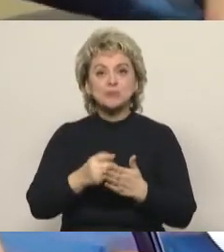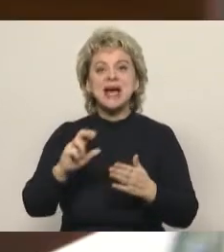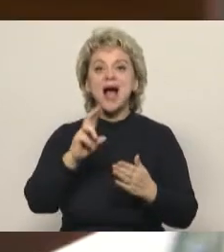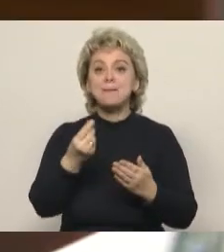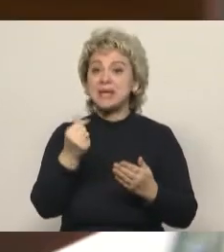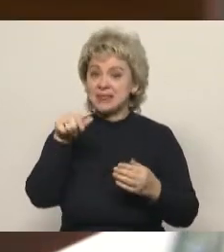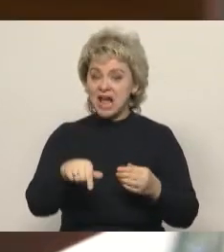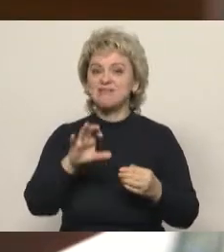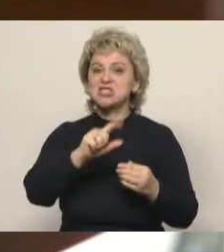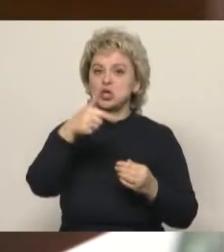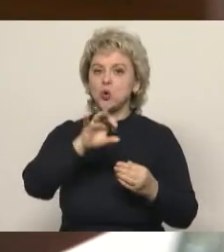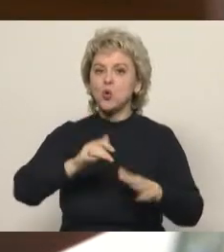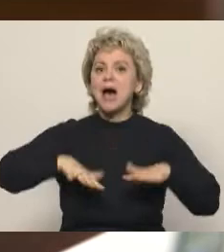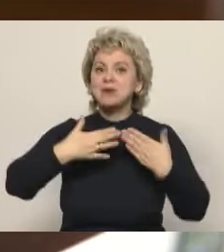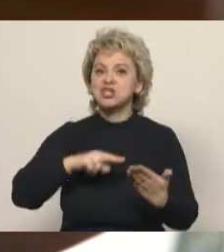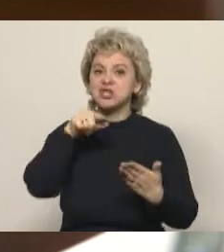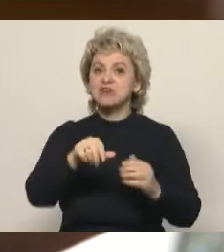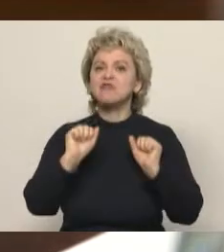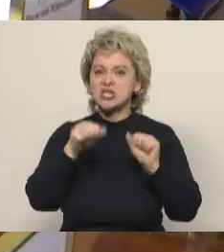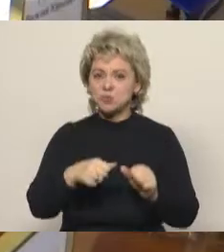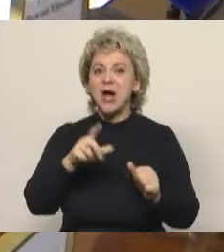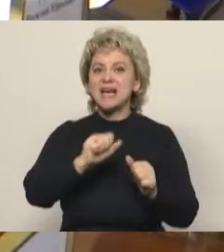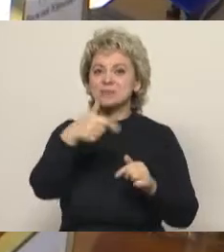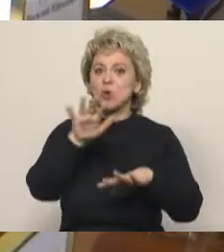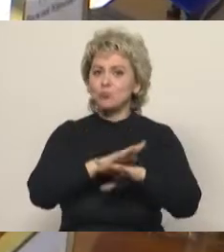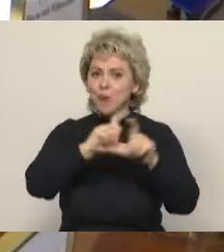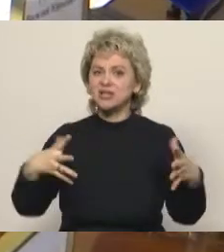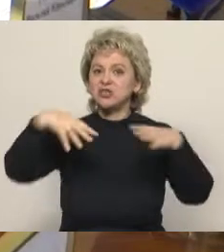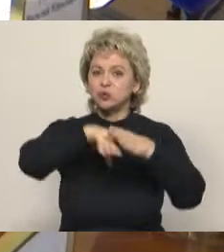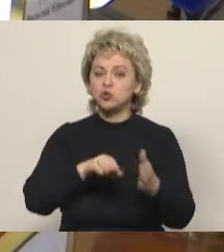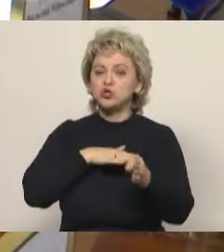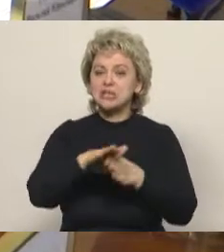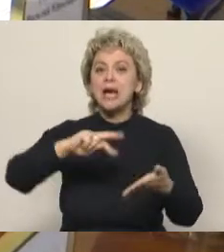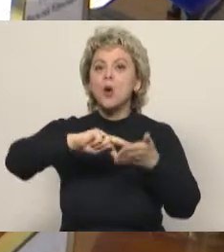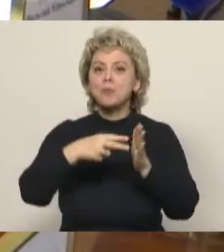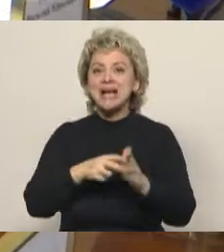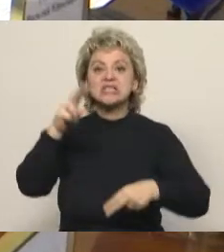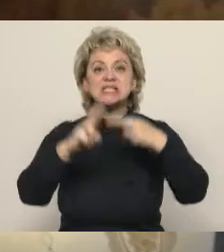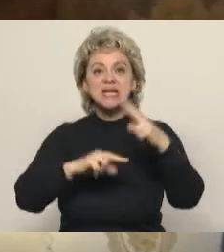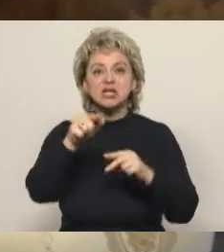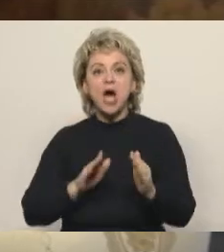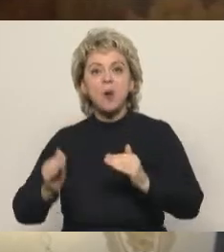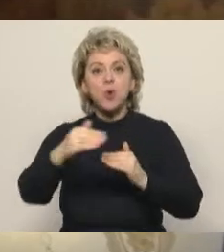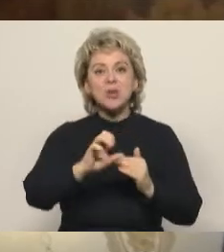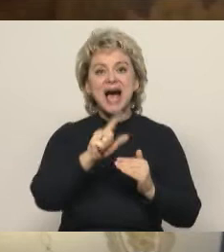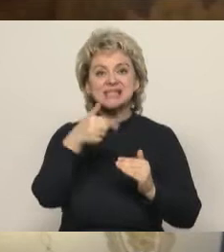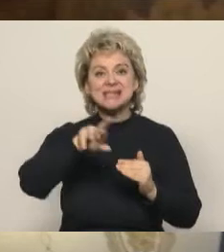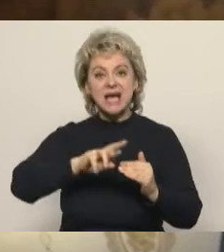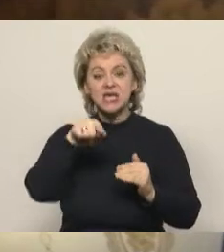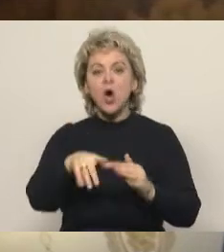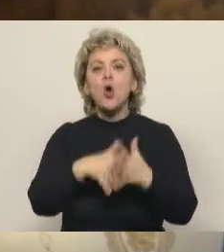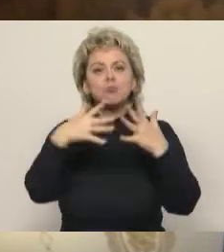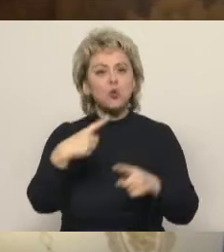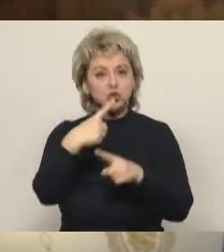капитала. Василий Голубев обратил внимание на возможность «Газпромбанка» включиться в реализацию проекта по строительству обхода Аксая.